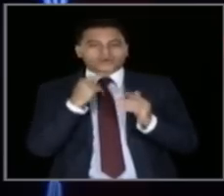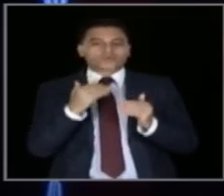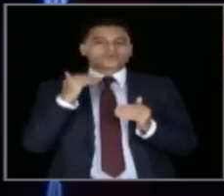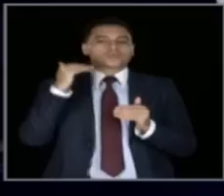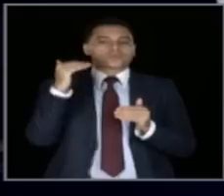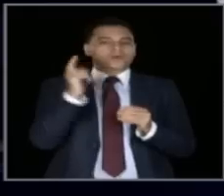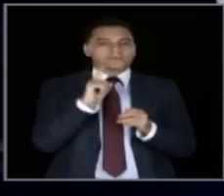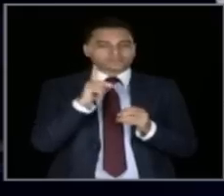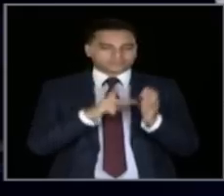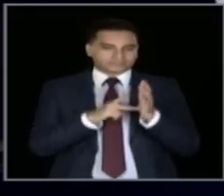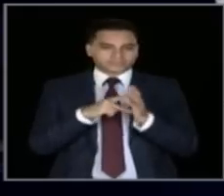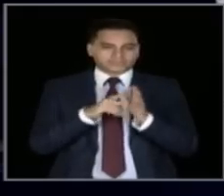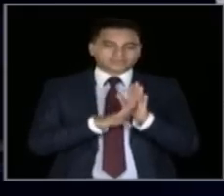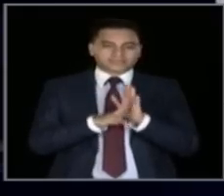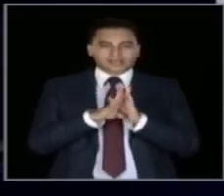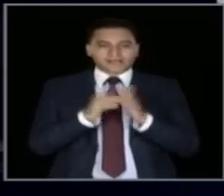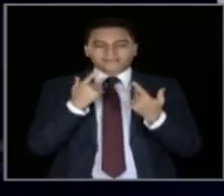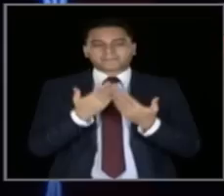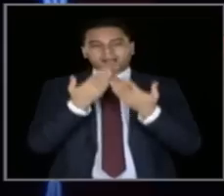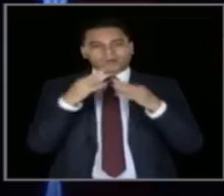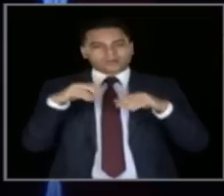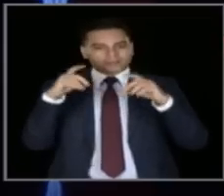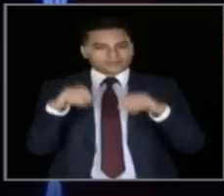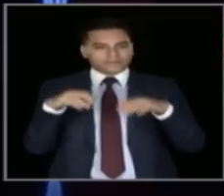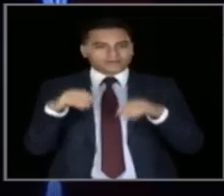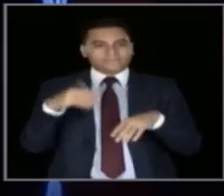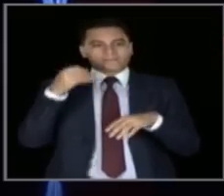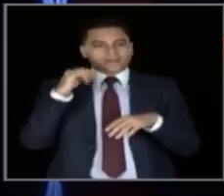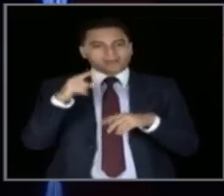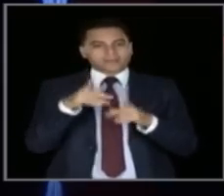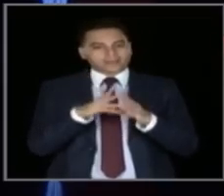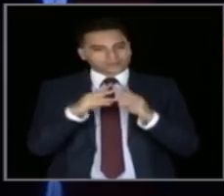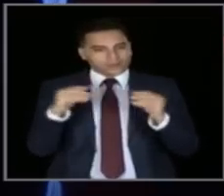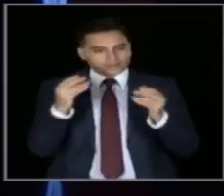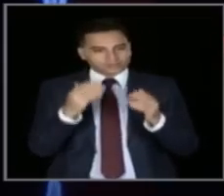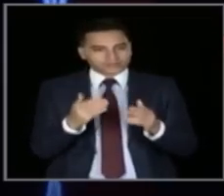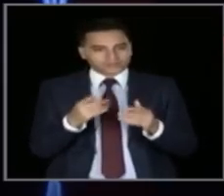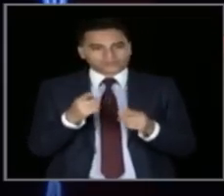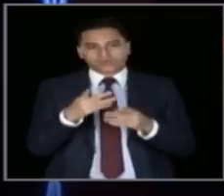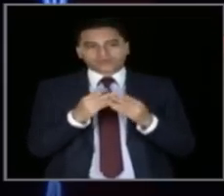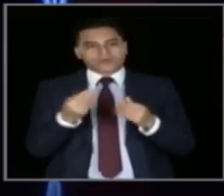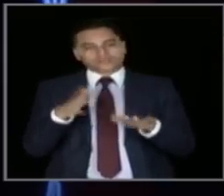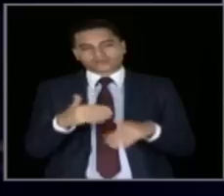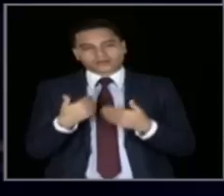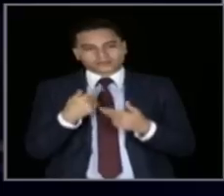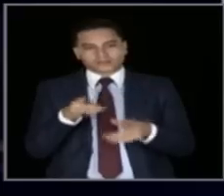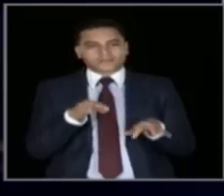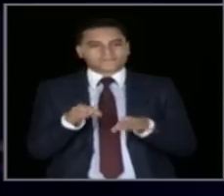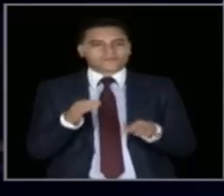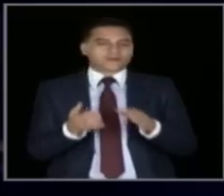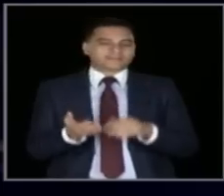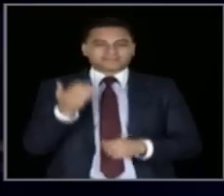للطموحات. اتمنى لك كل التوفيق يا مريم. ميرسي، شكرا. احمد عبد الحكم هتوحشنا. حاجه وحشنا اكتر يا دكتور والله. يا باشمهندس